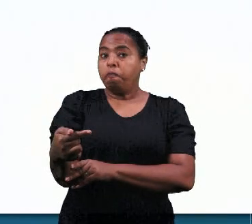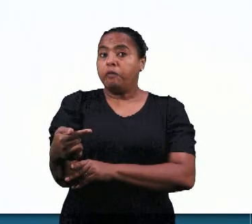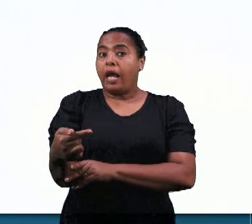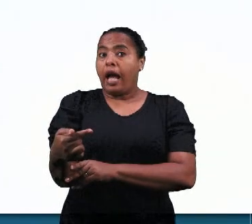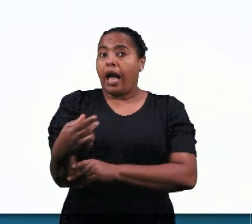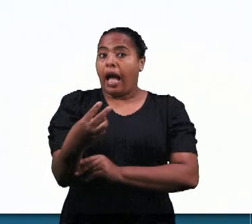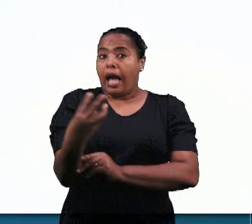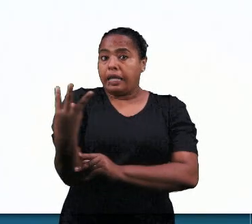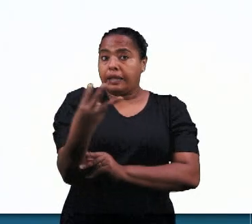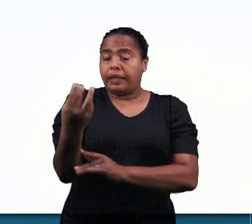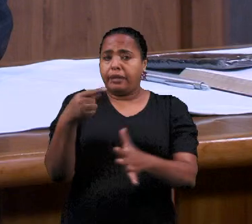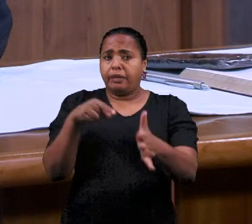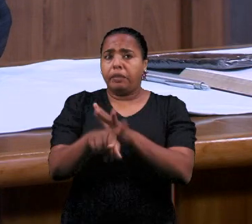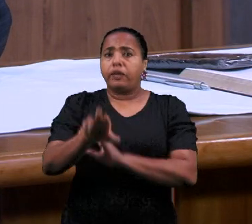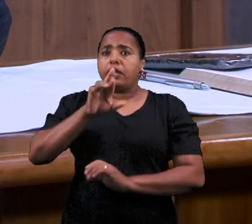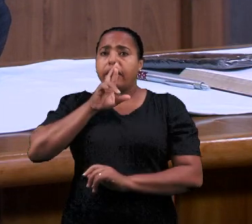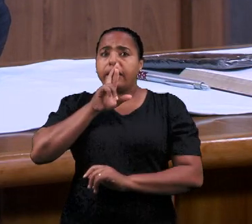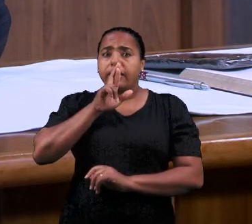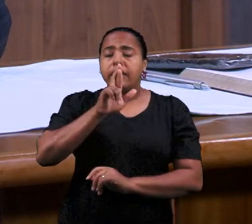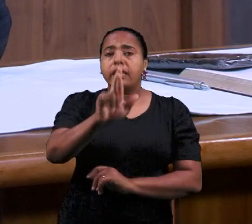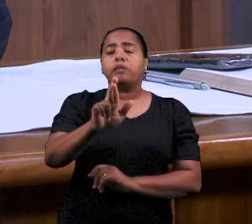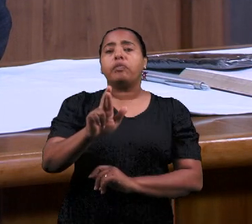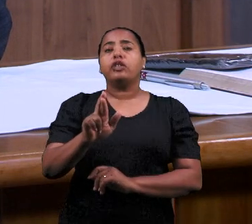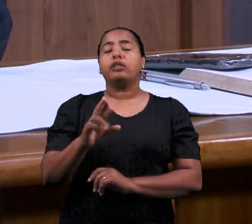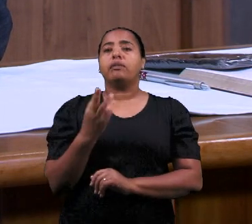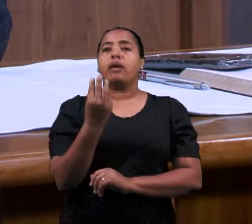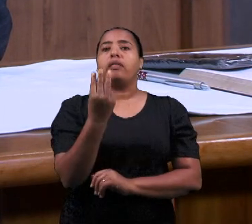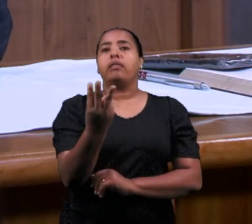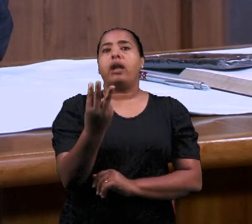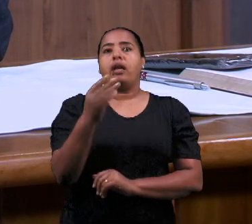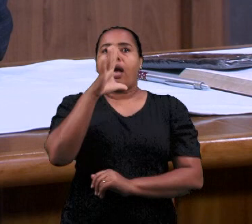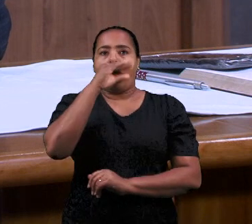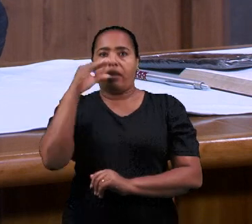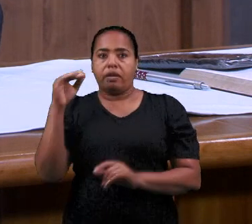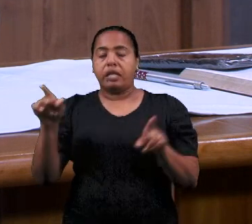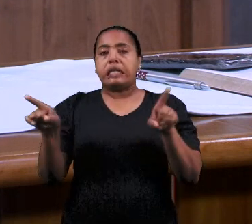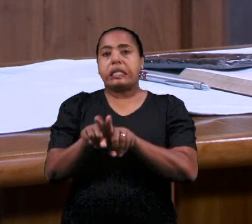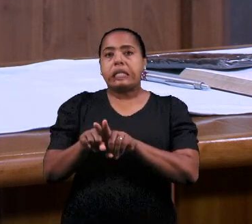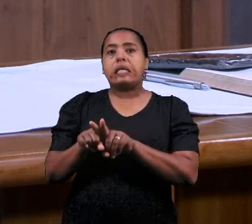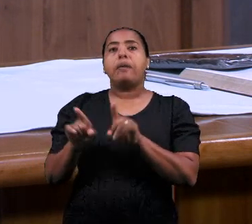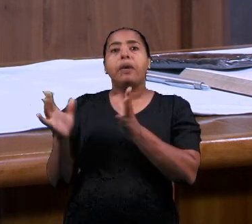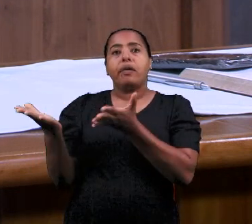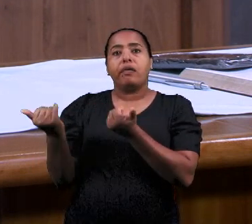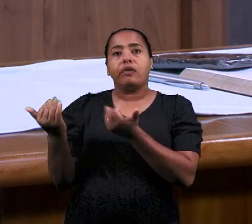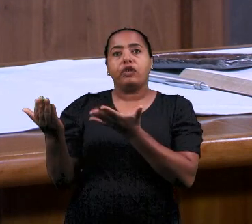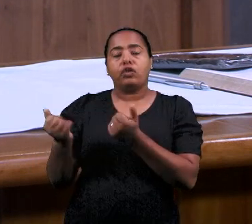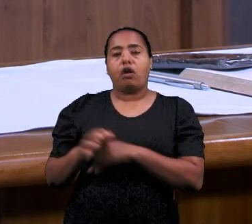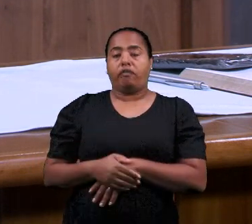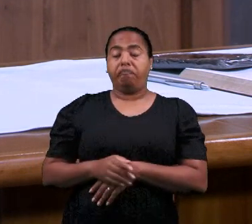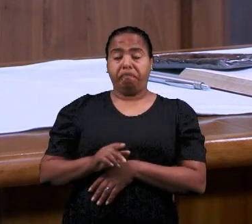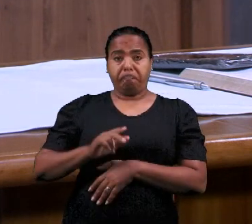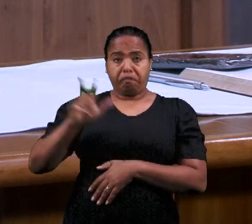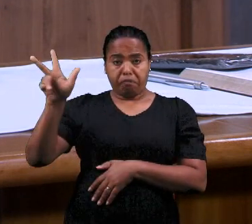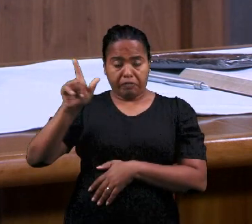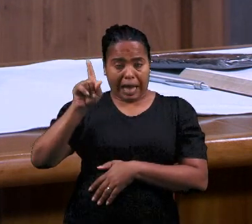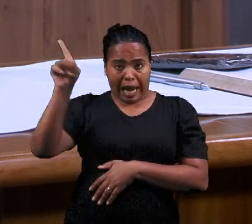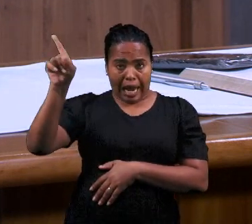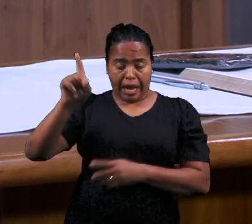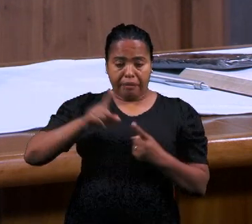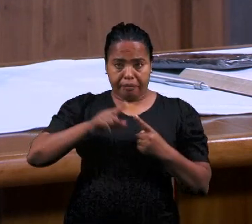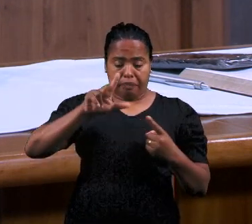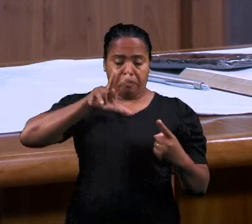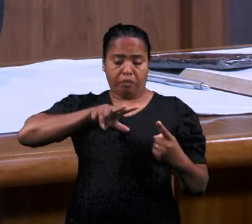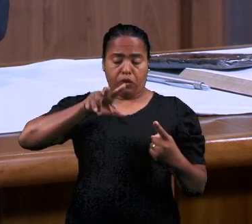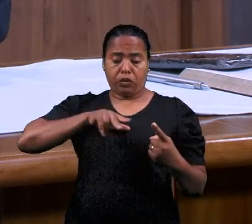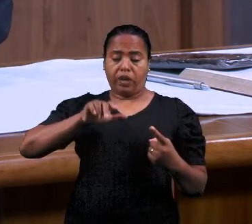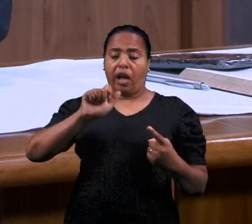ces 3 questions seront répondues par 3 adolescents et jeunes. Et d'abord, de Portugal, nous